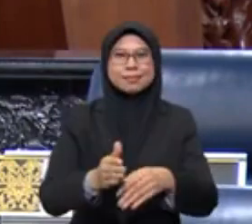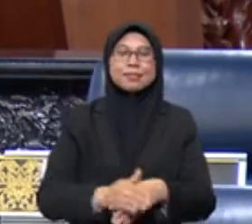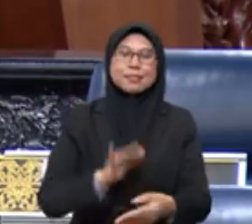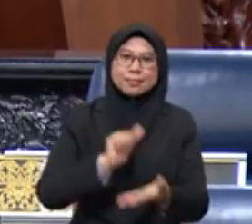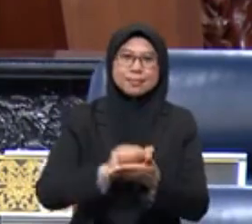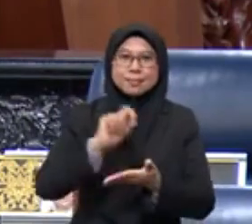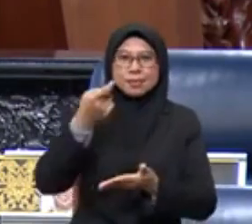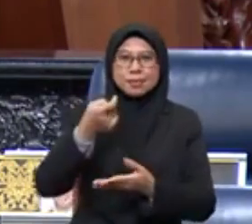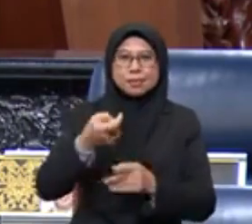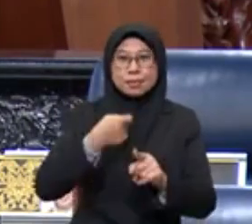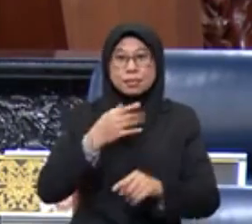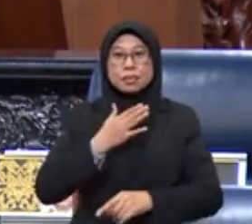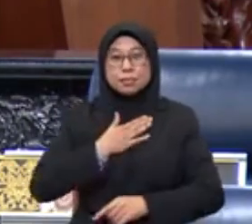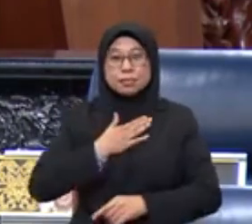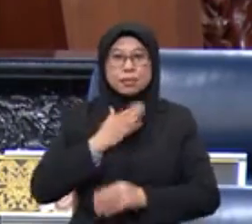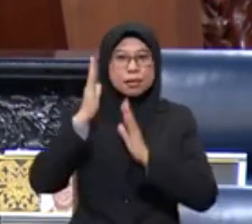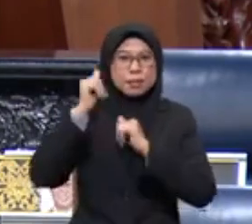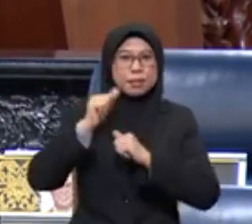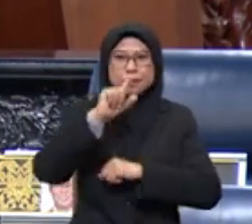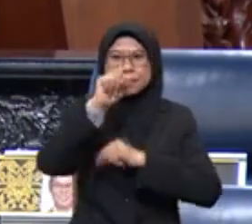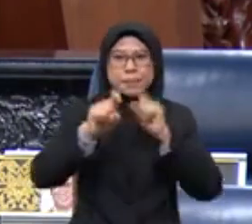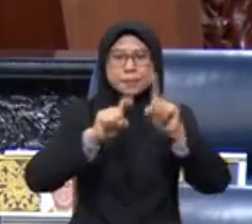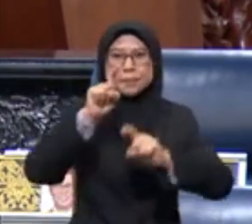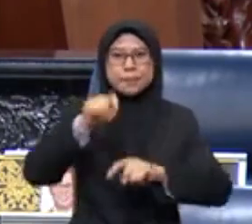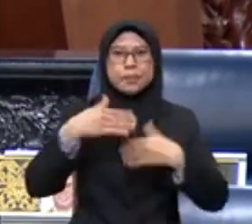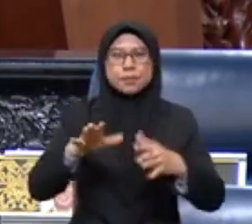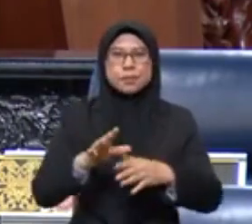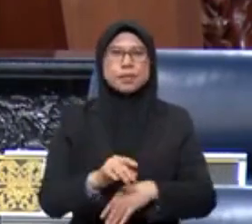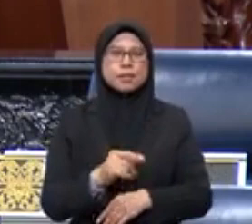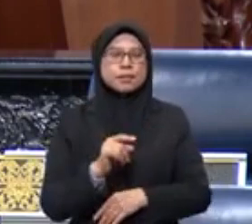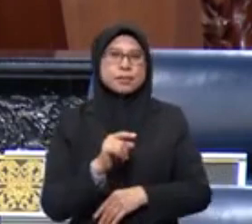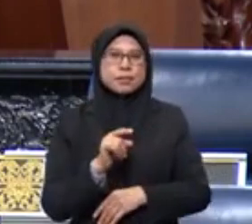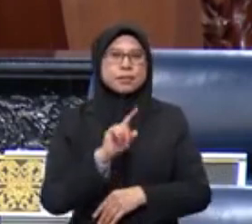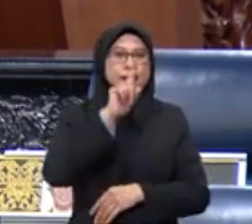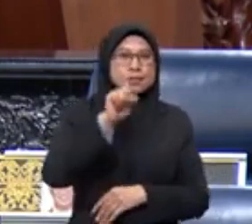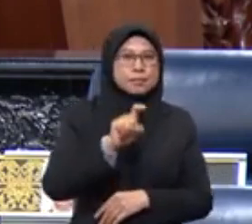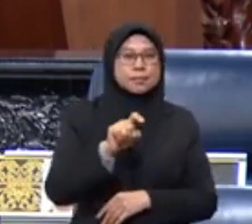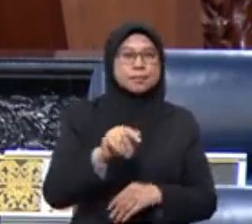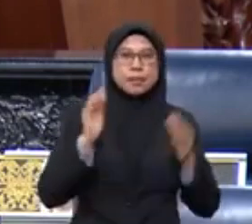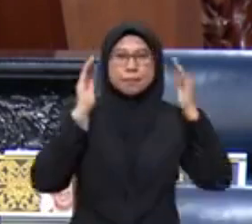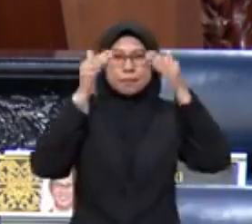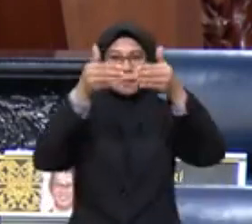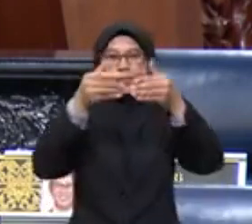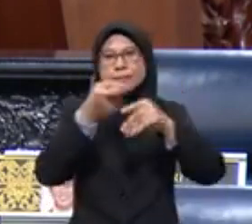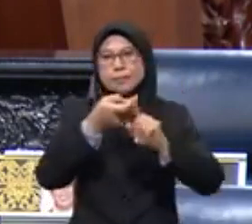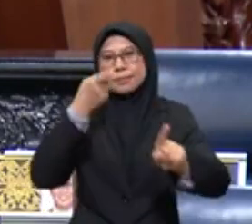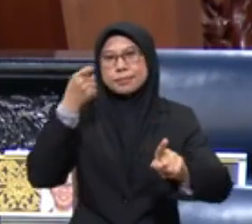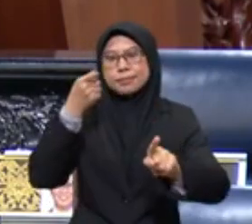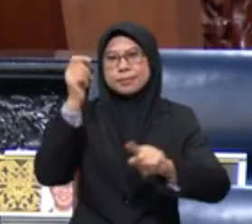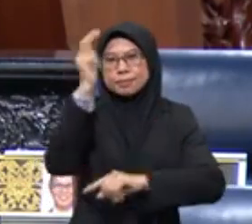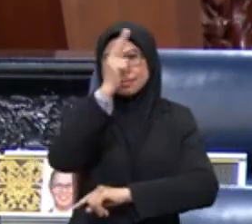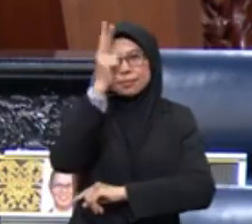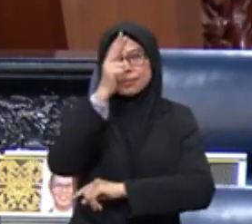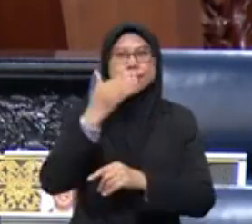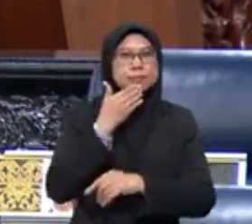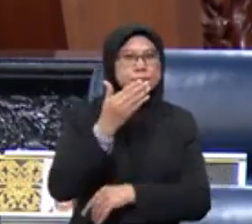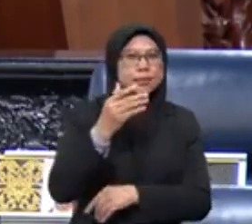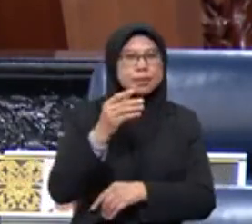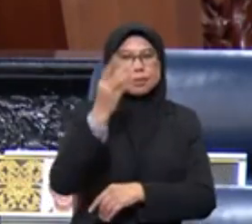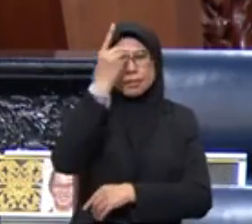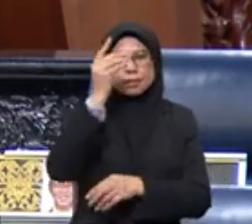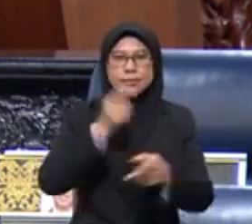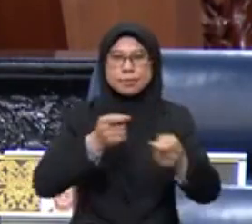Sekian sahaja daripada saya setakat ini. Semoga persoalan dan perkara yang telah dibangkitkan sebentar tadi mendapat perhatian daripada pihak kerajaan. Terima kasih Dato'